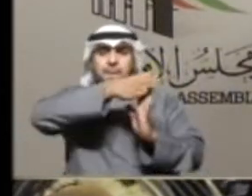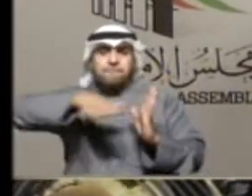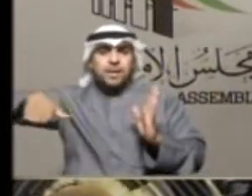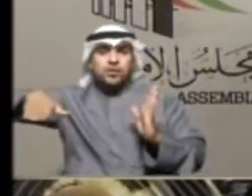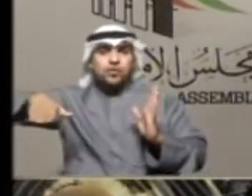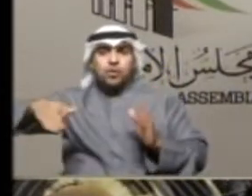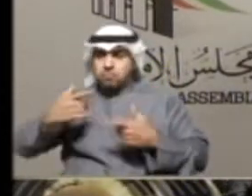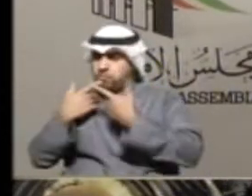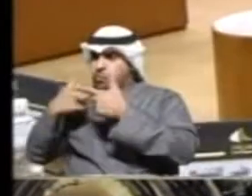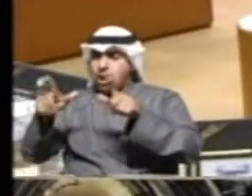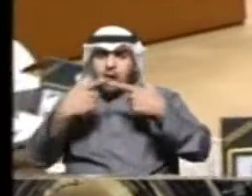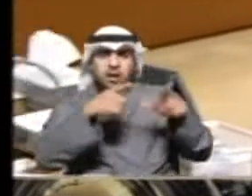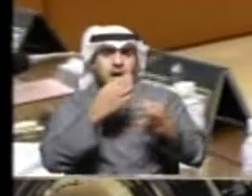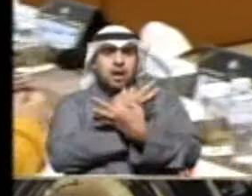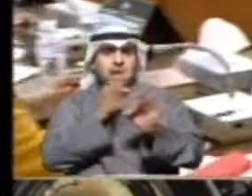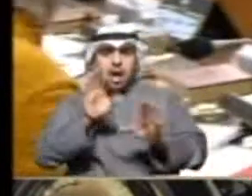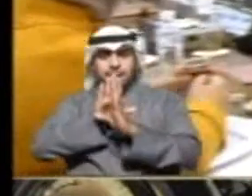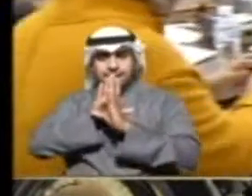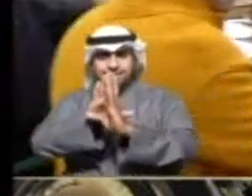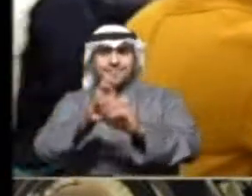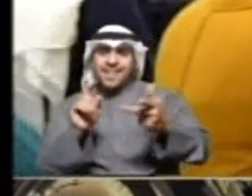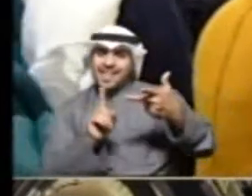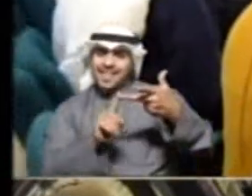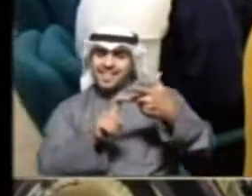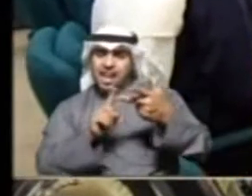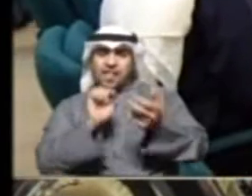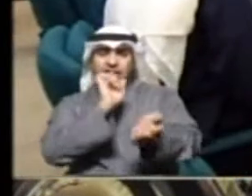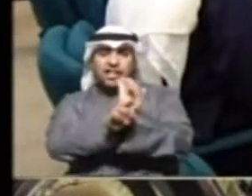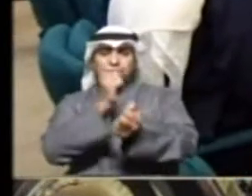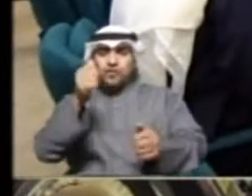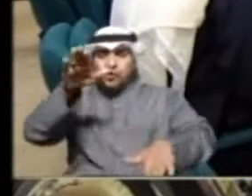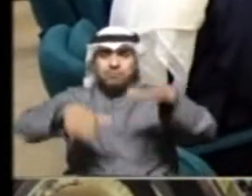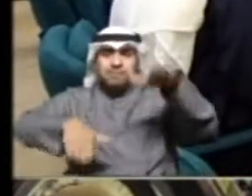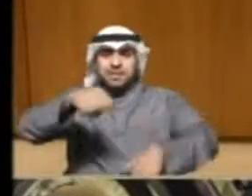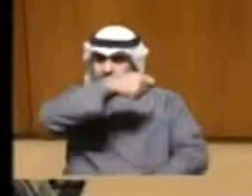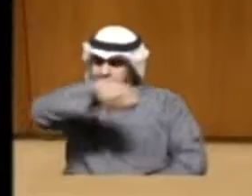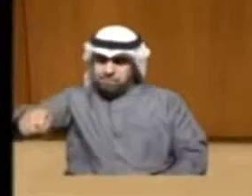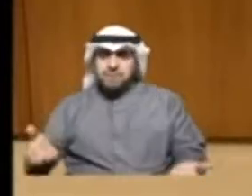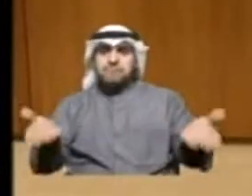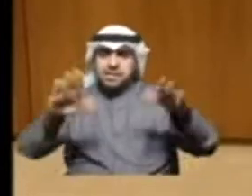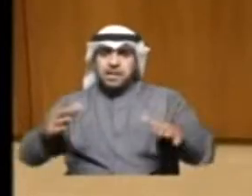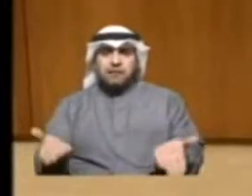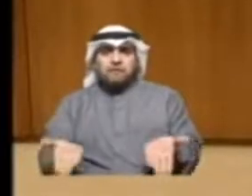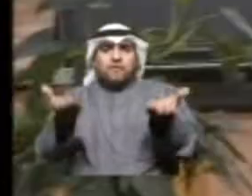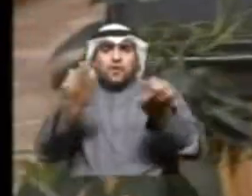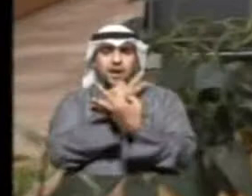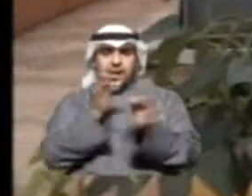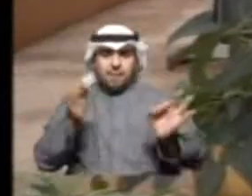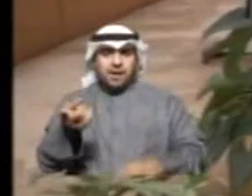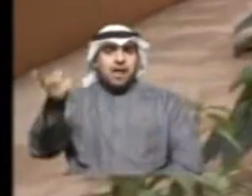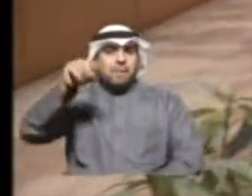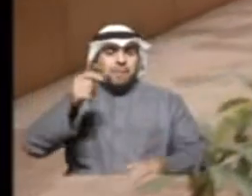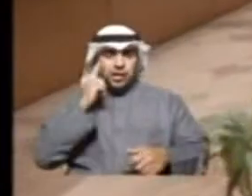ميزانية السجون. هذا وسوف تستكمل بعض اللجان البرلمانية اجتماعاتها العادية غدا لإنجاز